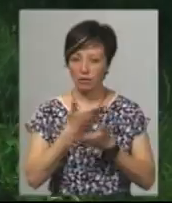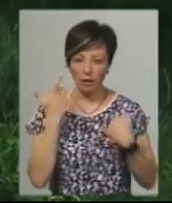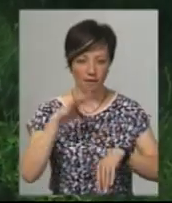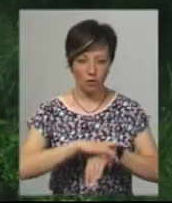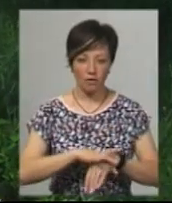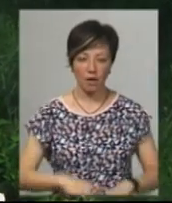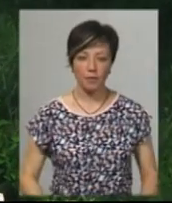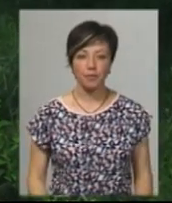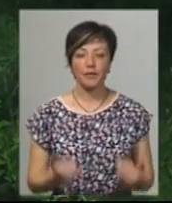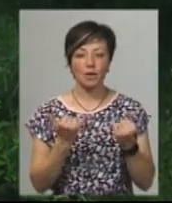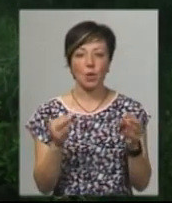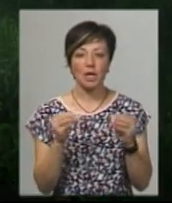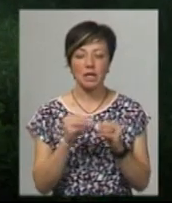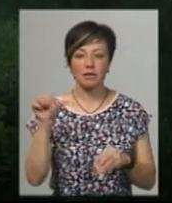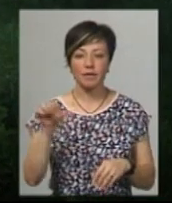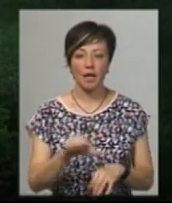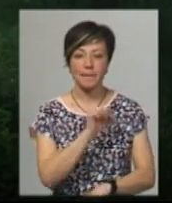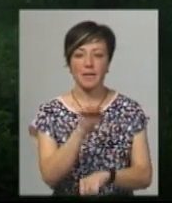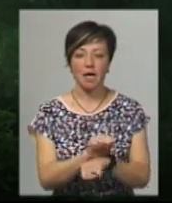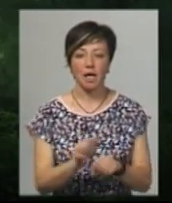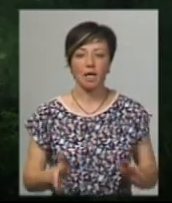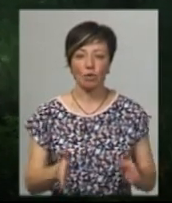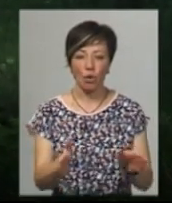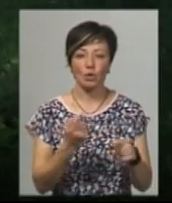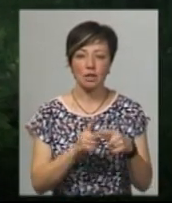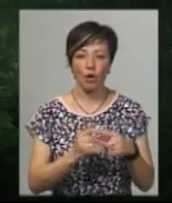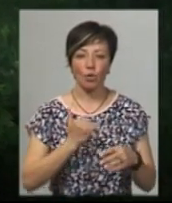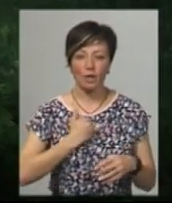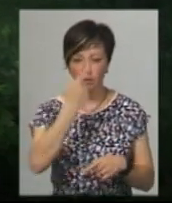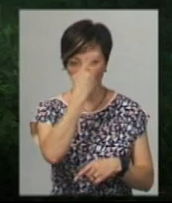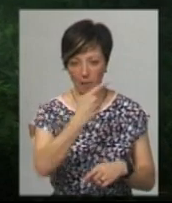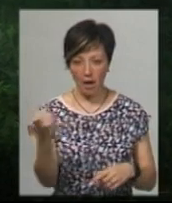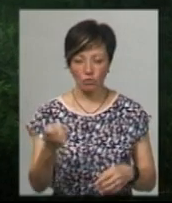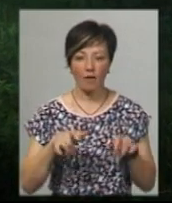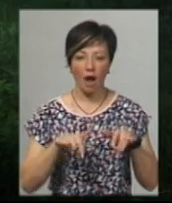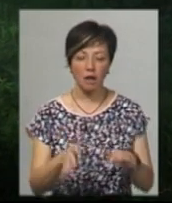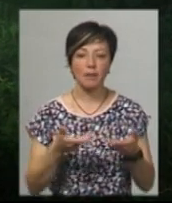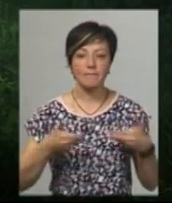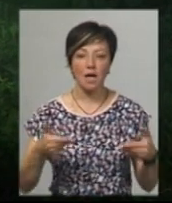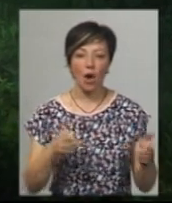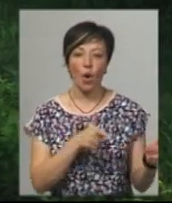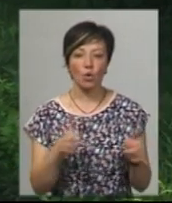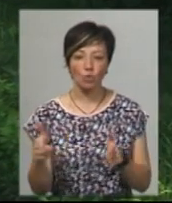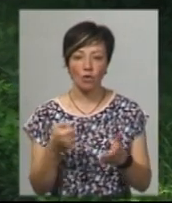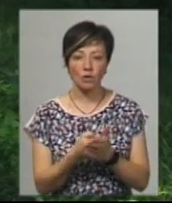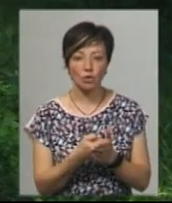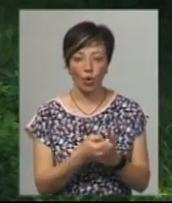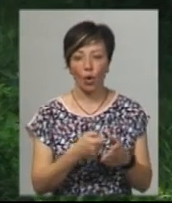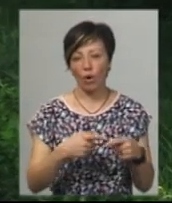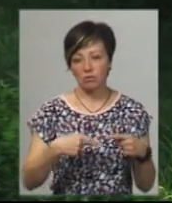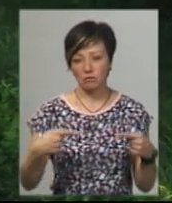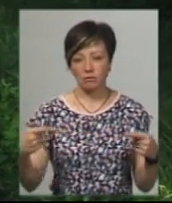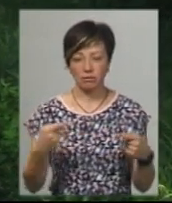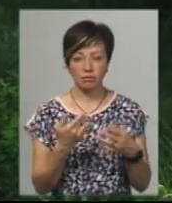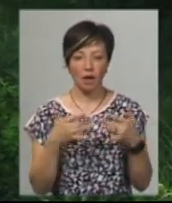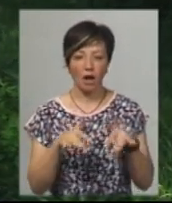фіксували. Сьогодні на 10 хвилин перекрили дорогу. Це в нас попереджувана акція. Ми готові до безстрокових таких акцій. На